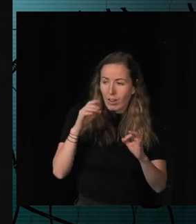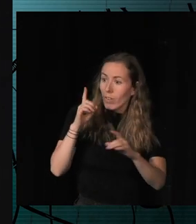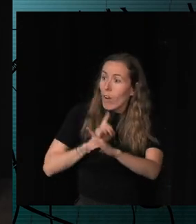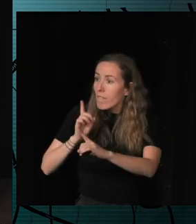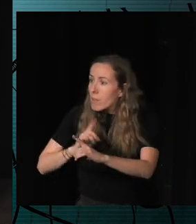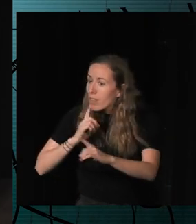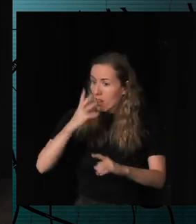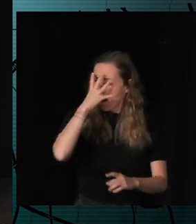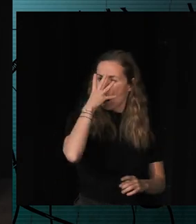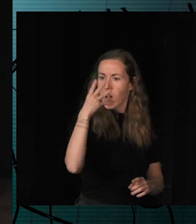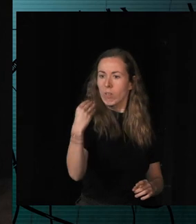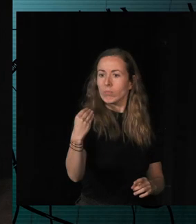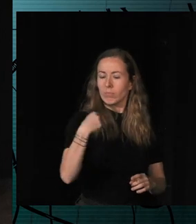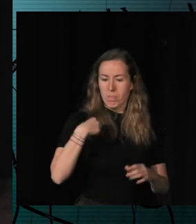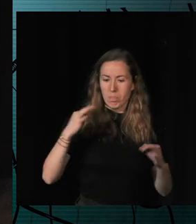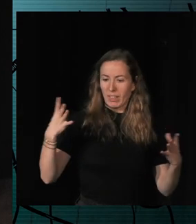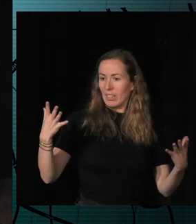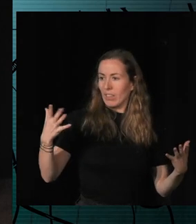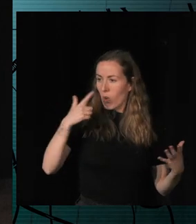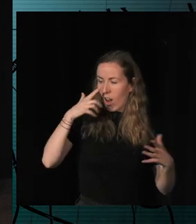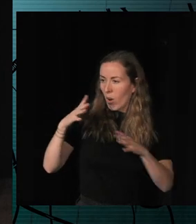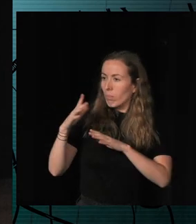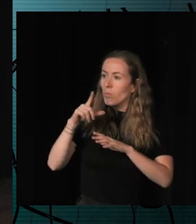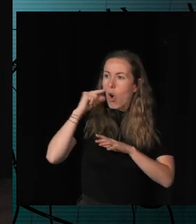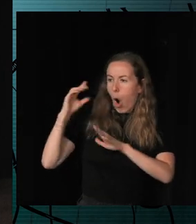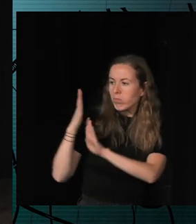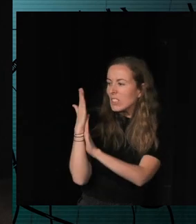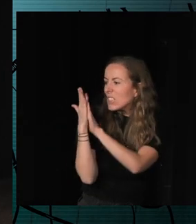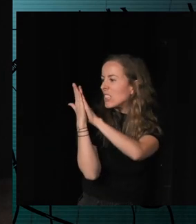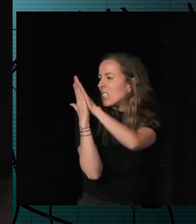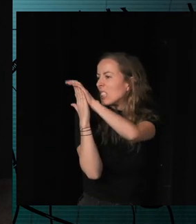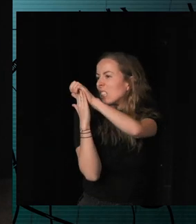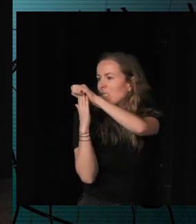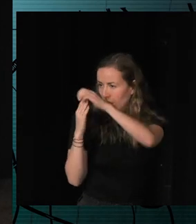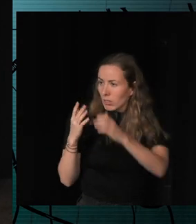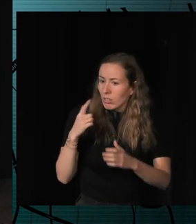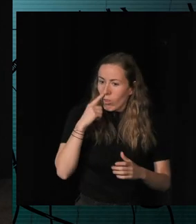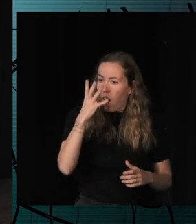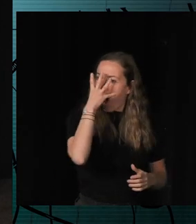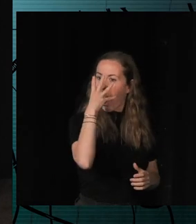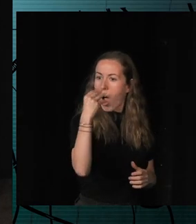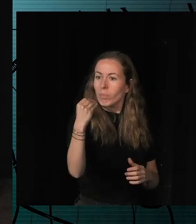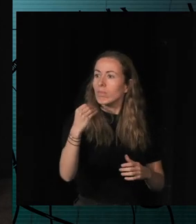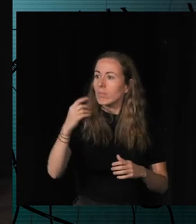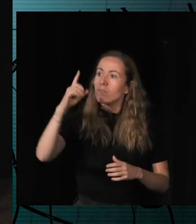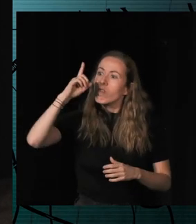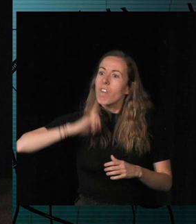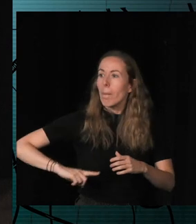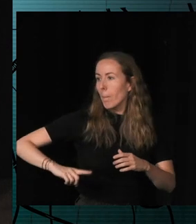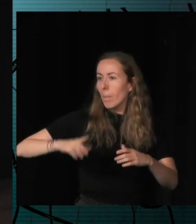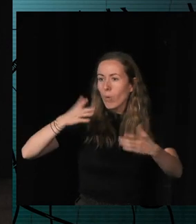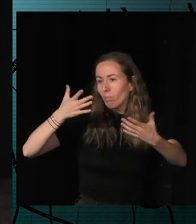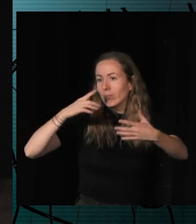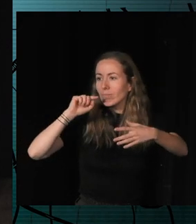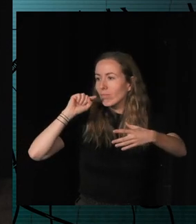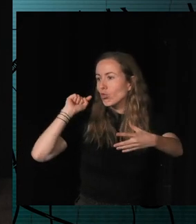féminité bah la pyramideide est justement une espèce de masculinité oppressive qui vient littéralement transperser avec sa grosse épé une chaudière où il y a les les deux femmes qui sont